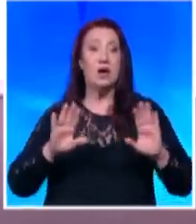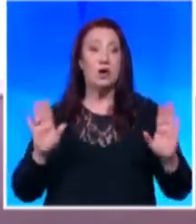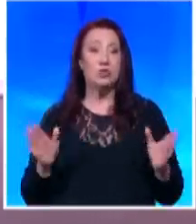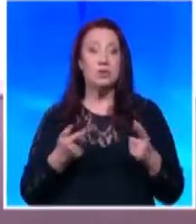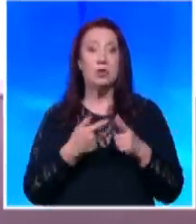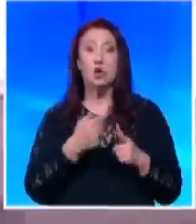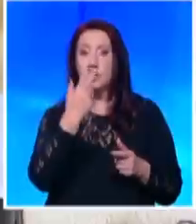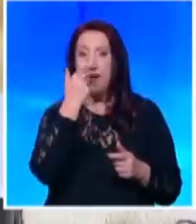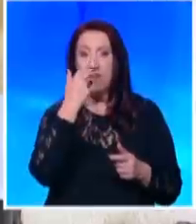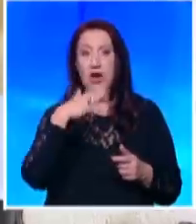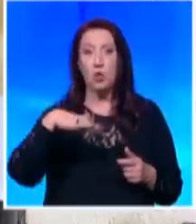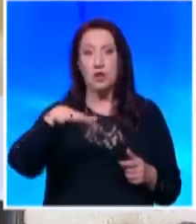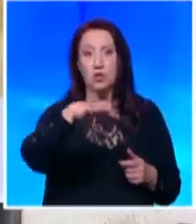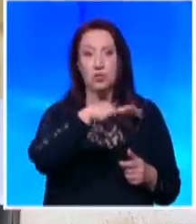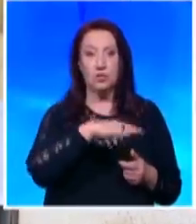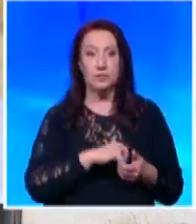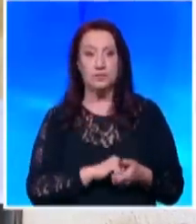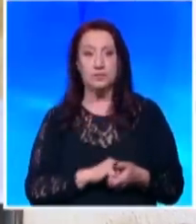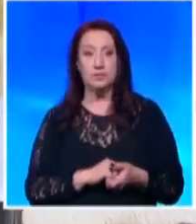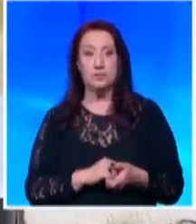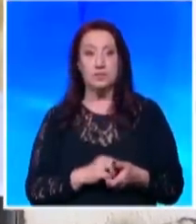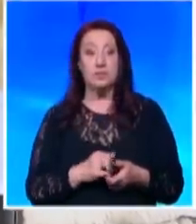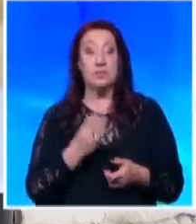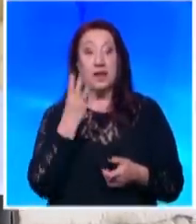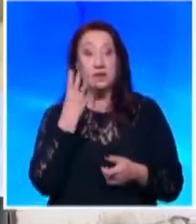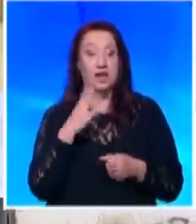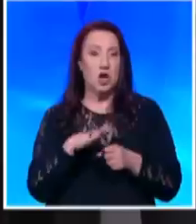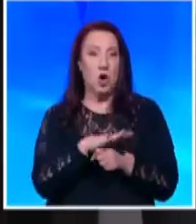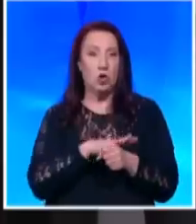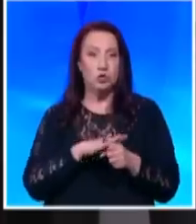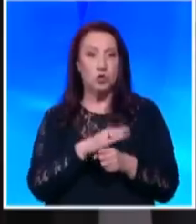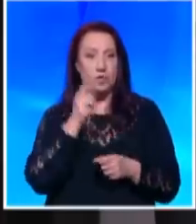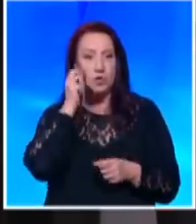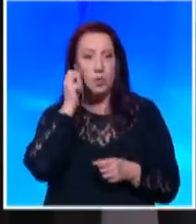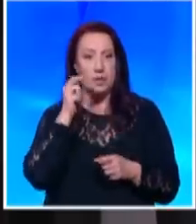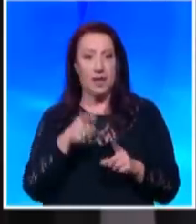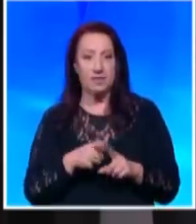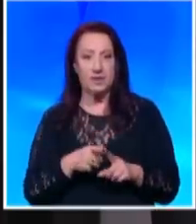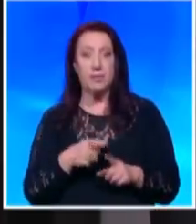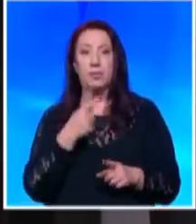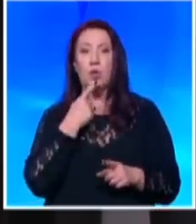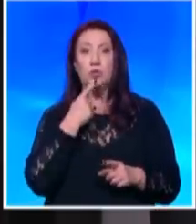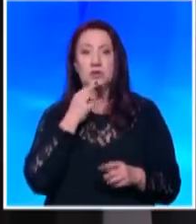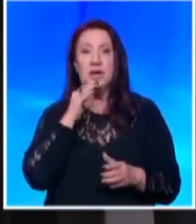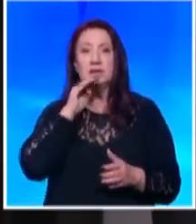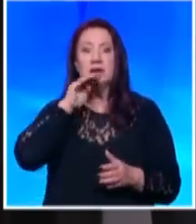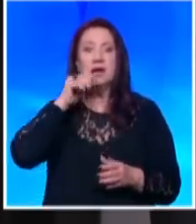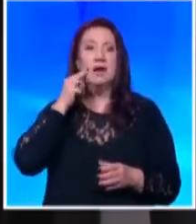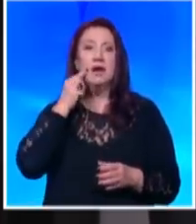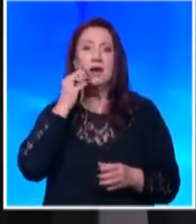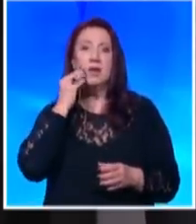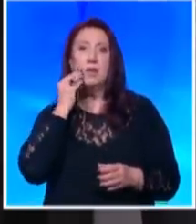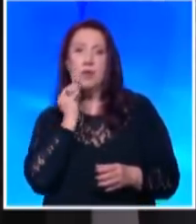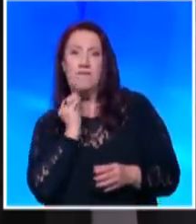Велико Търново. Три са основните симптоми на инсулта. Провисване на устата или ъгъл на